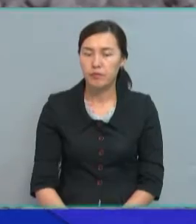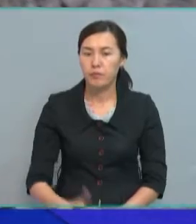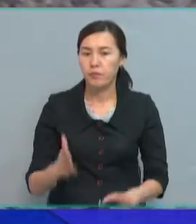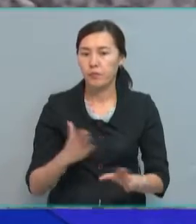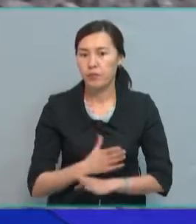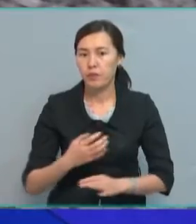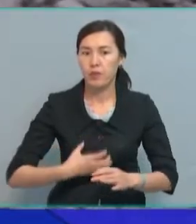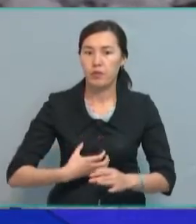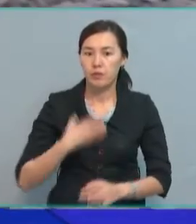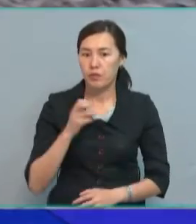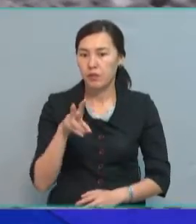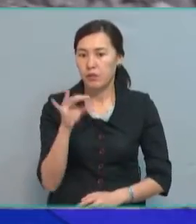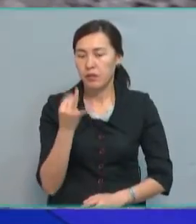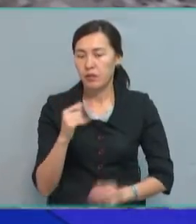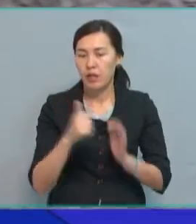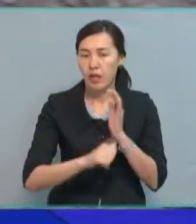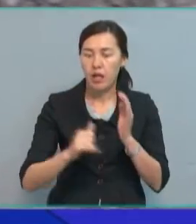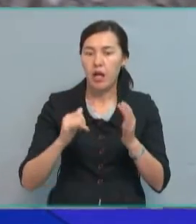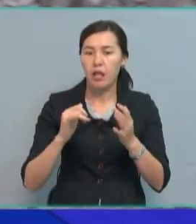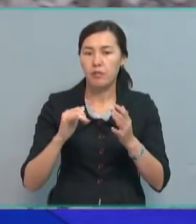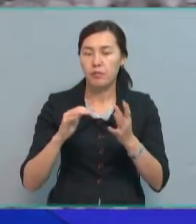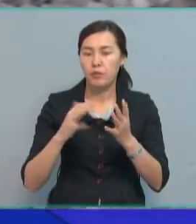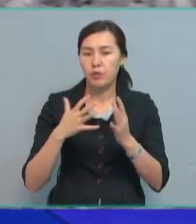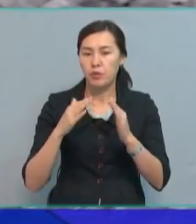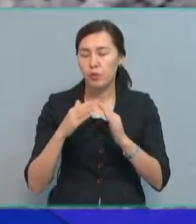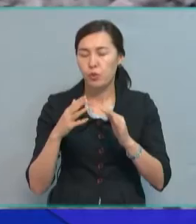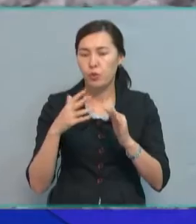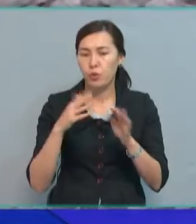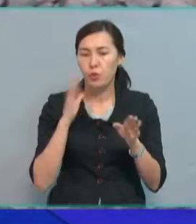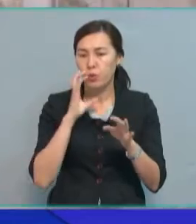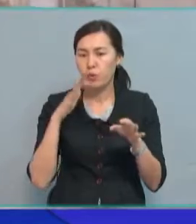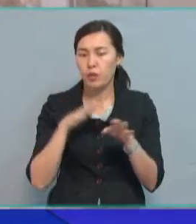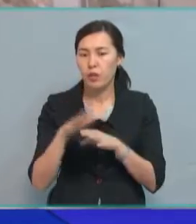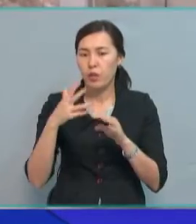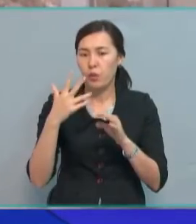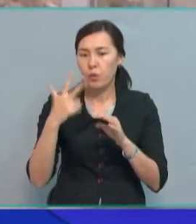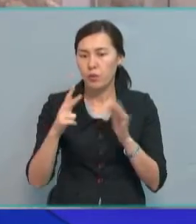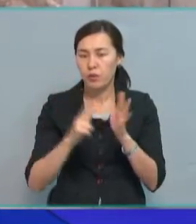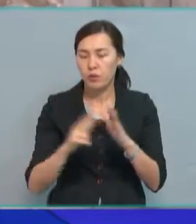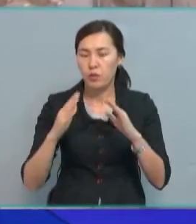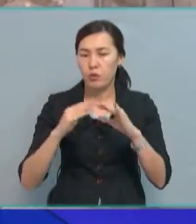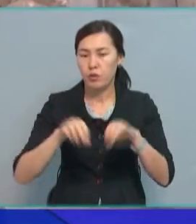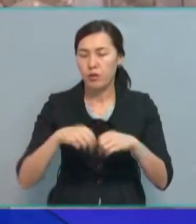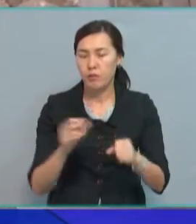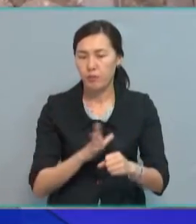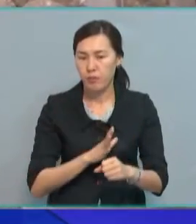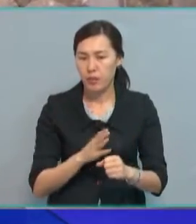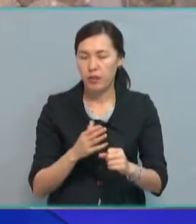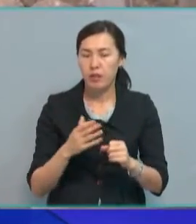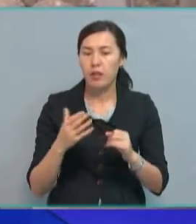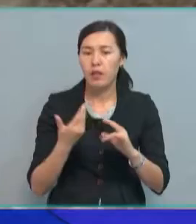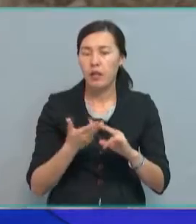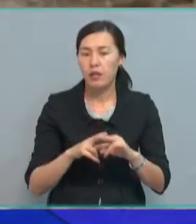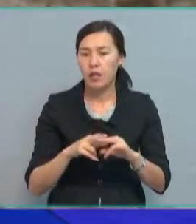Табиғаттың тосын мінезінен Елтайдағы 60 үйдің ауласына су кірді. 38 үйге зақым келді. Абырой болғанда жарамсыз халге түскен